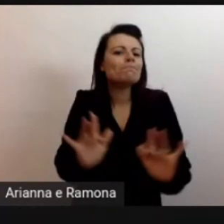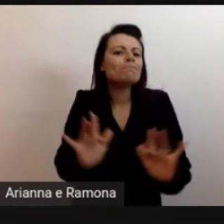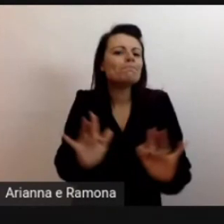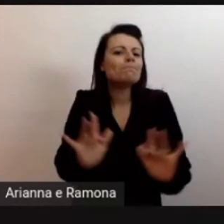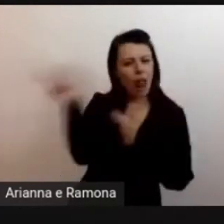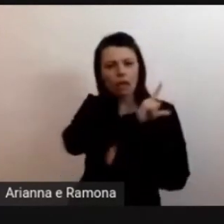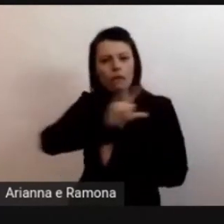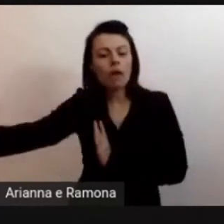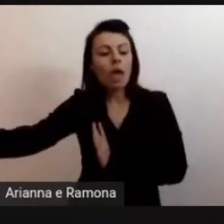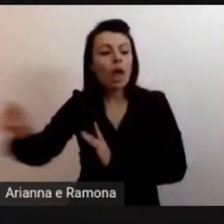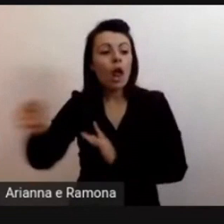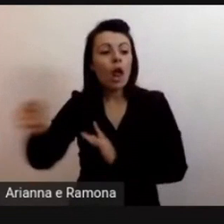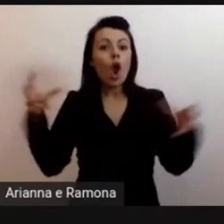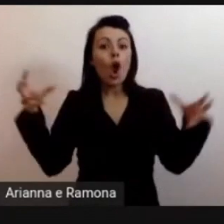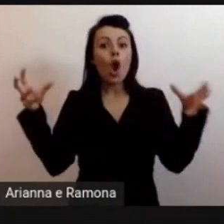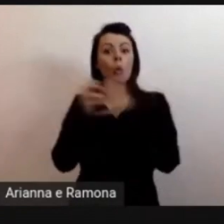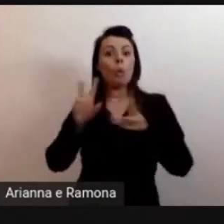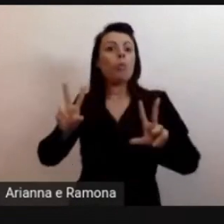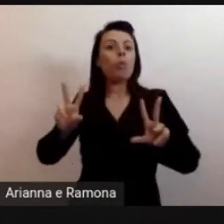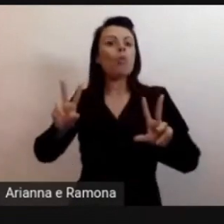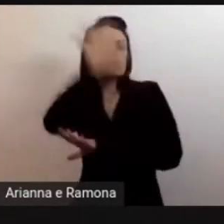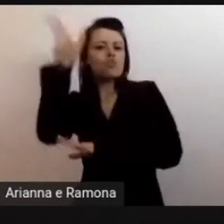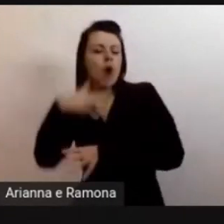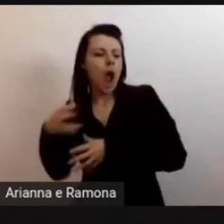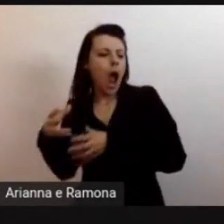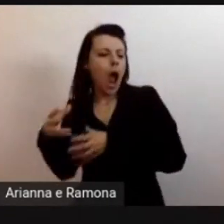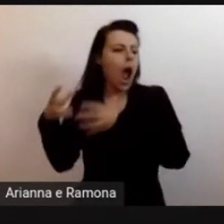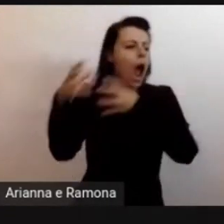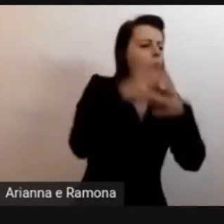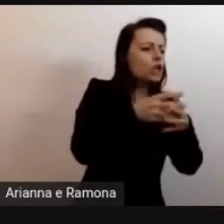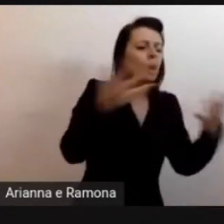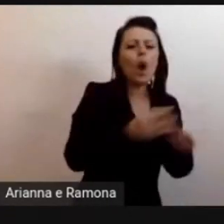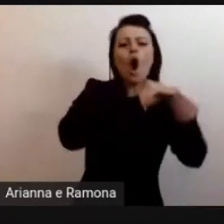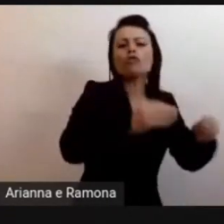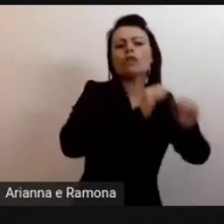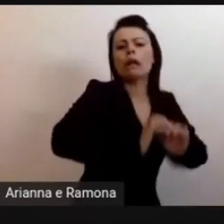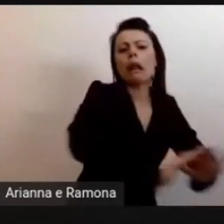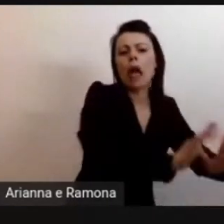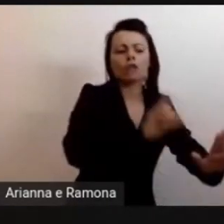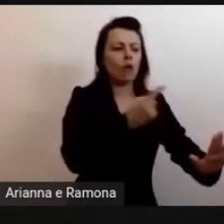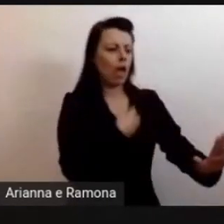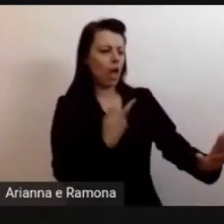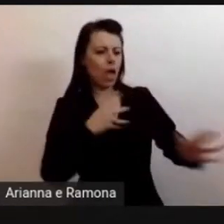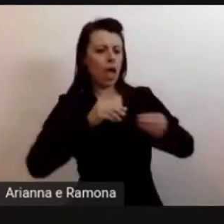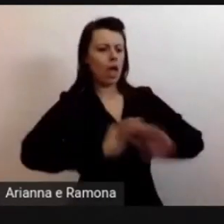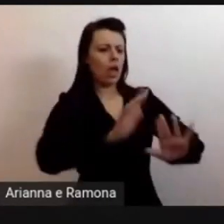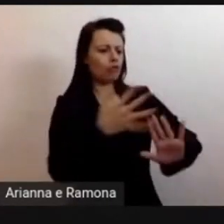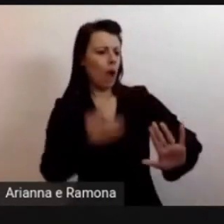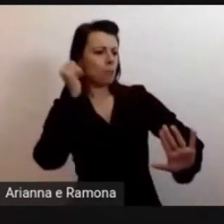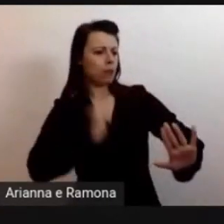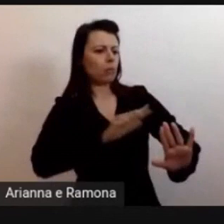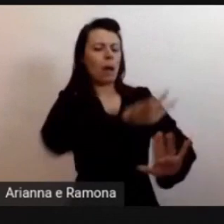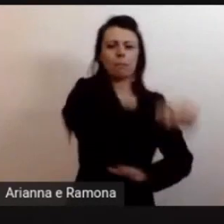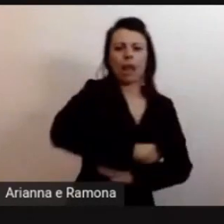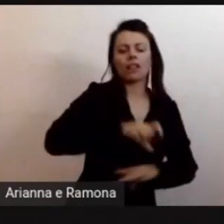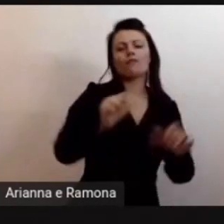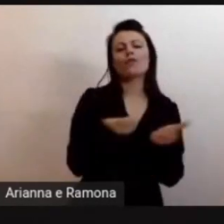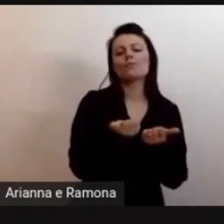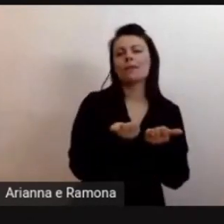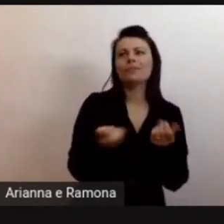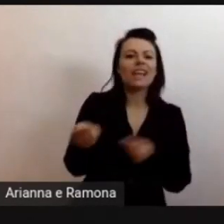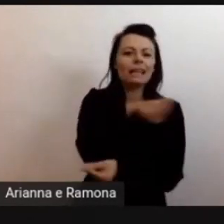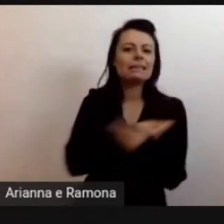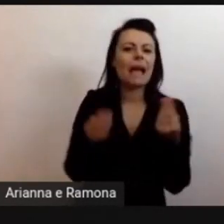arrivava una nuvola salva un'altra cosa poi ognuno quelli sul macedone da campo diplomatico ed amici